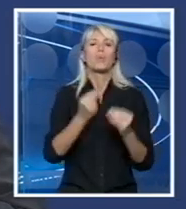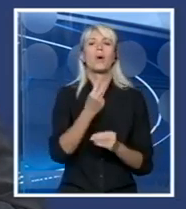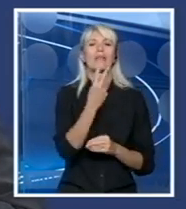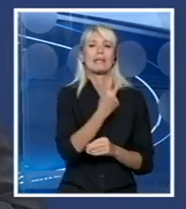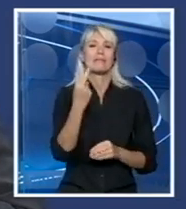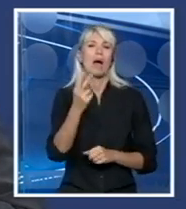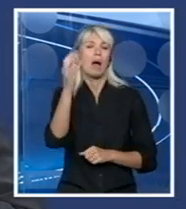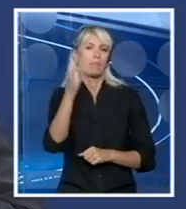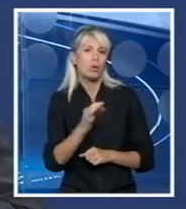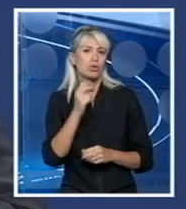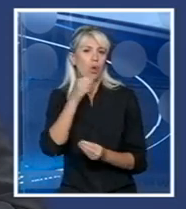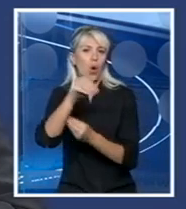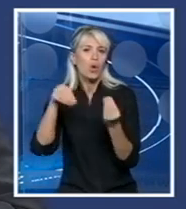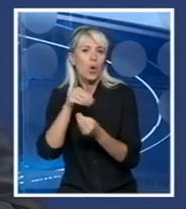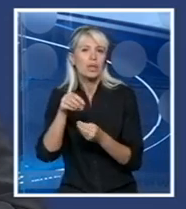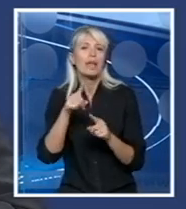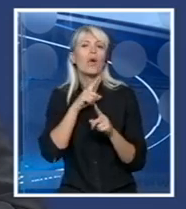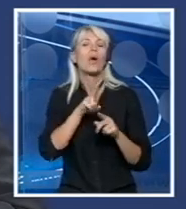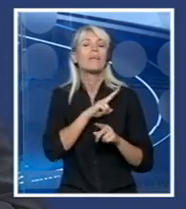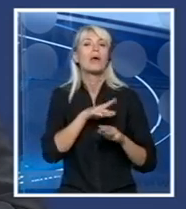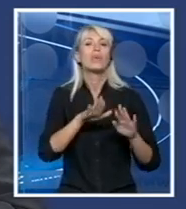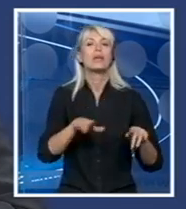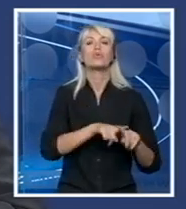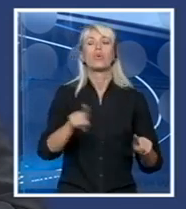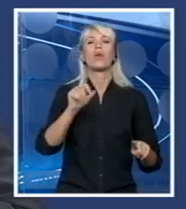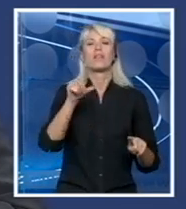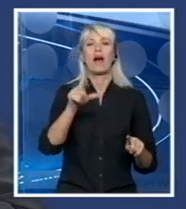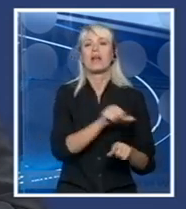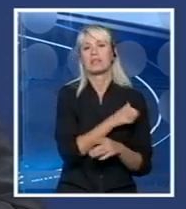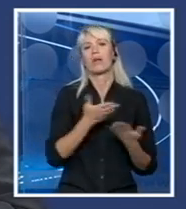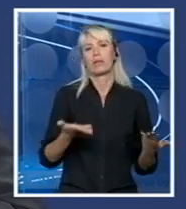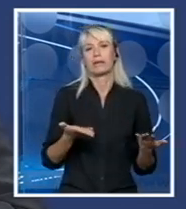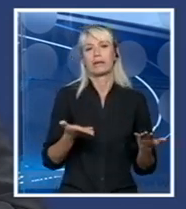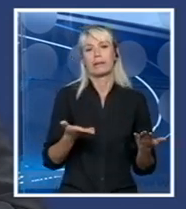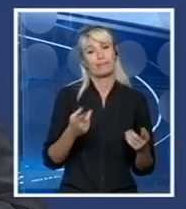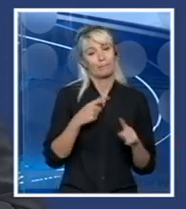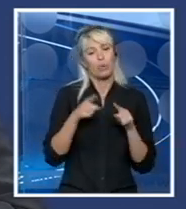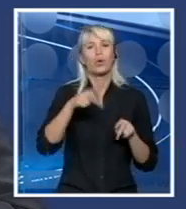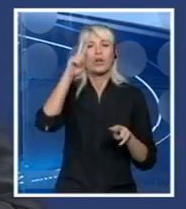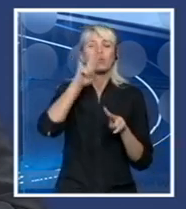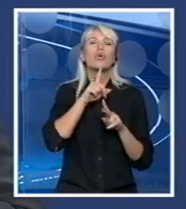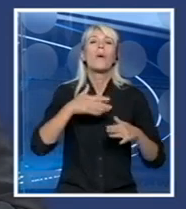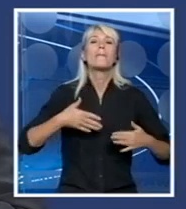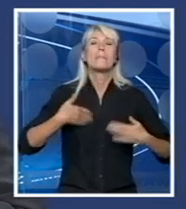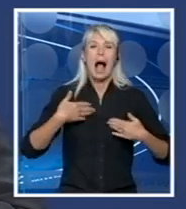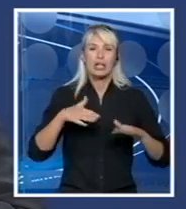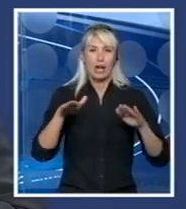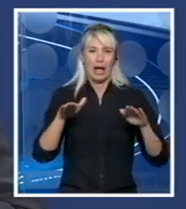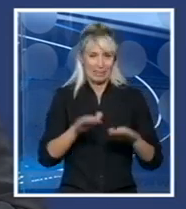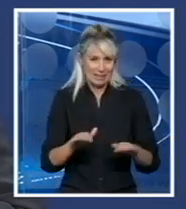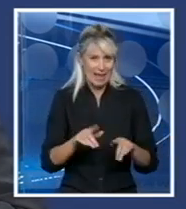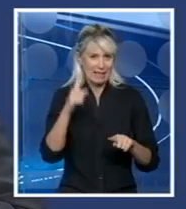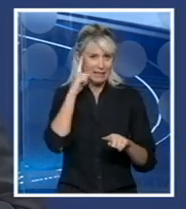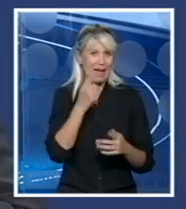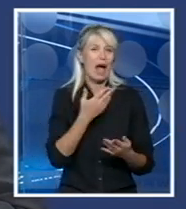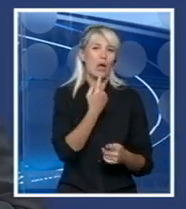već sasvim dovoljna razlog da se pokrene taj mehanizam da mlađi osnovci na neki